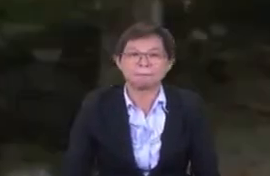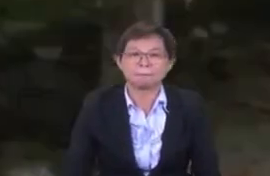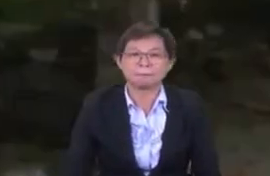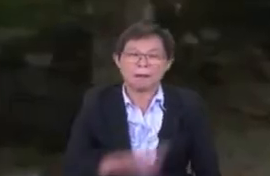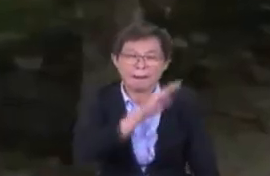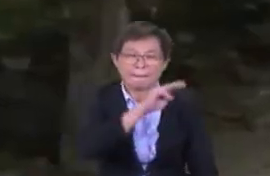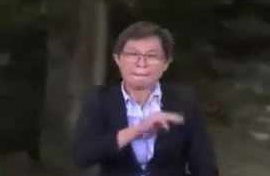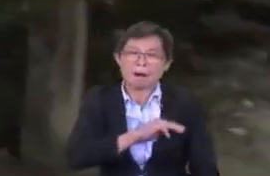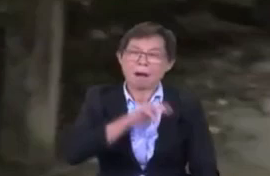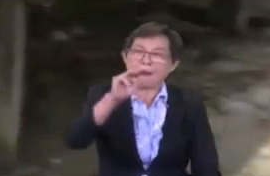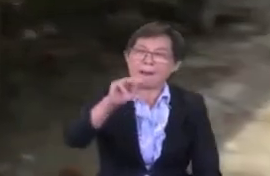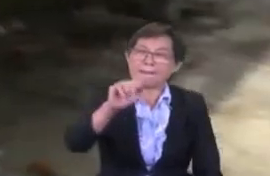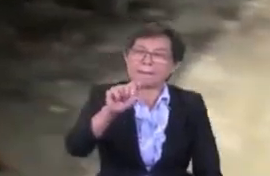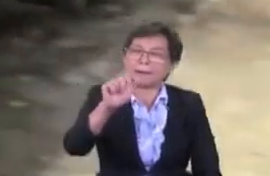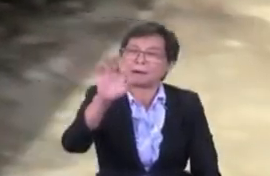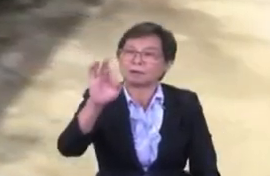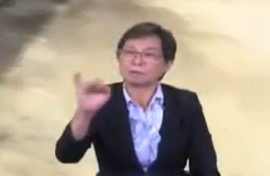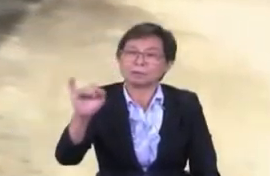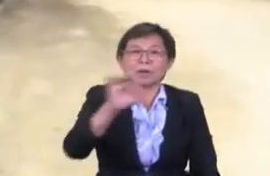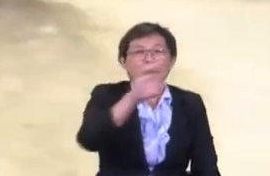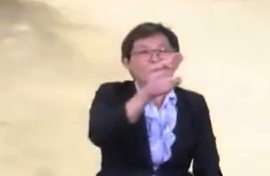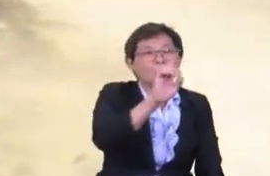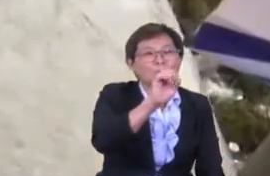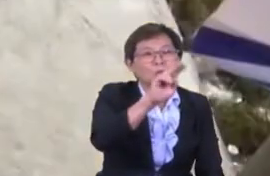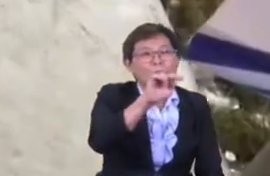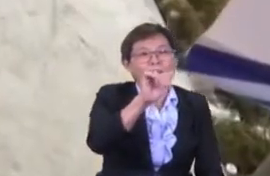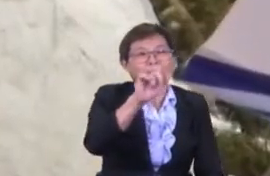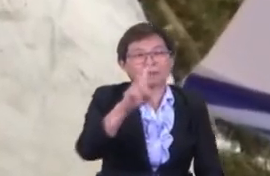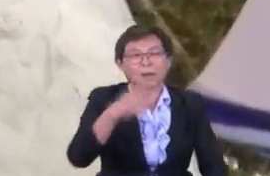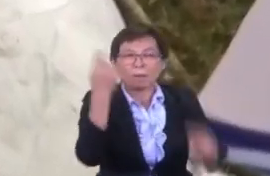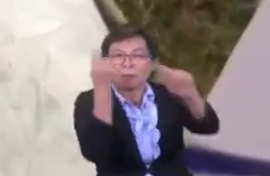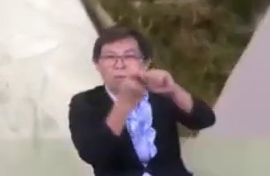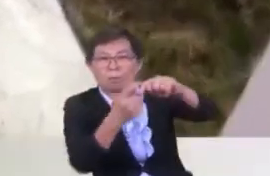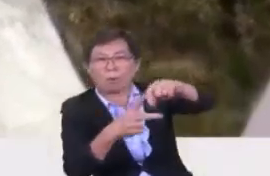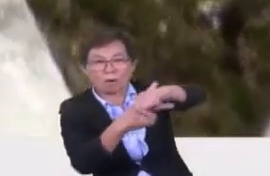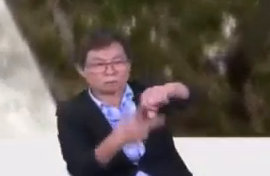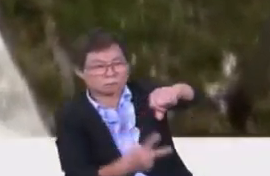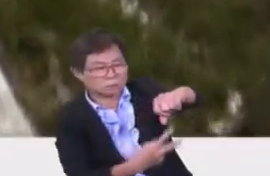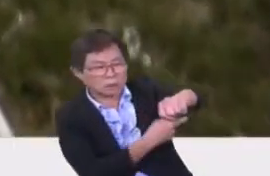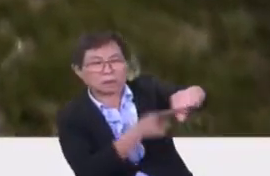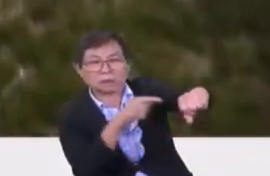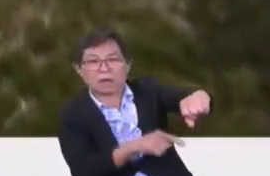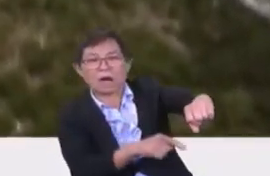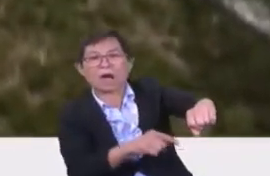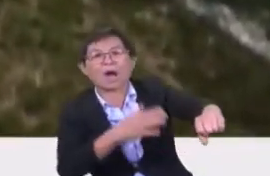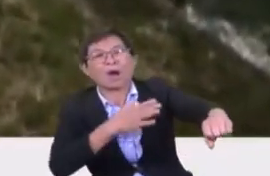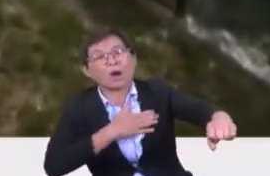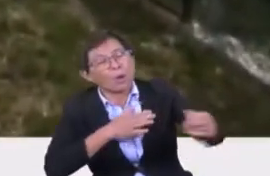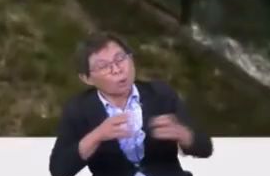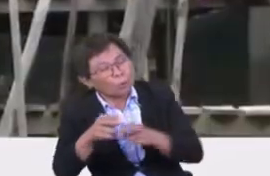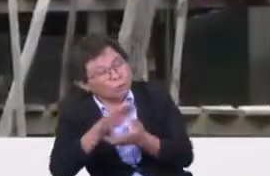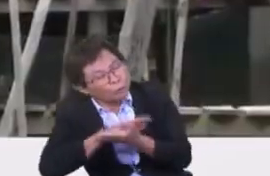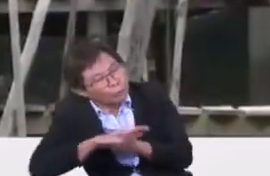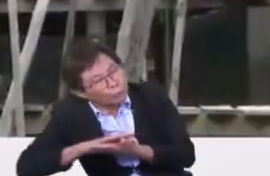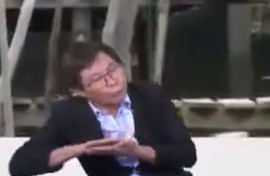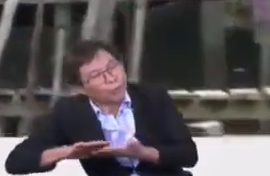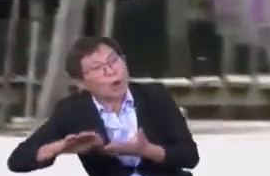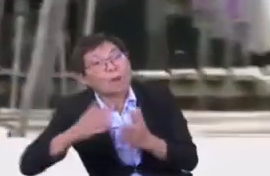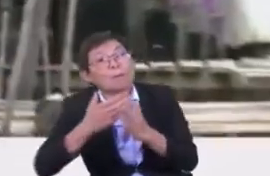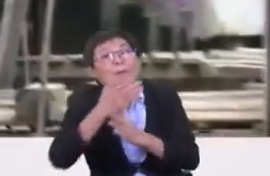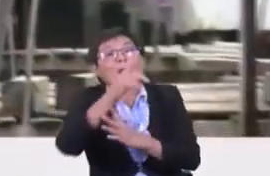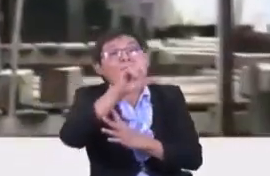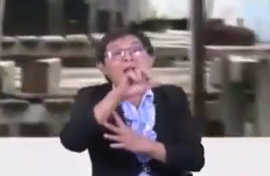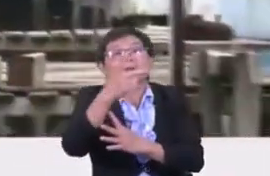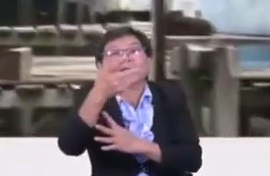menerima vidatox Predator Ronald Candi berkata pembinaan Titian ini merupakan usaha murni movie melalui lkim bagi